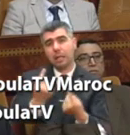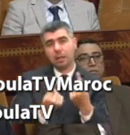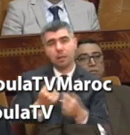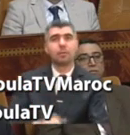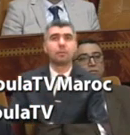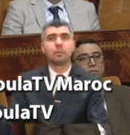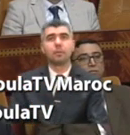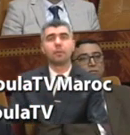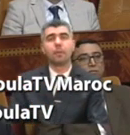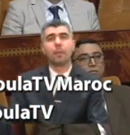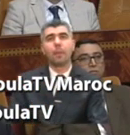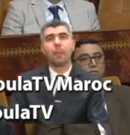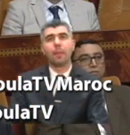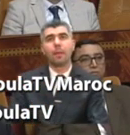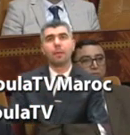نقل منعدمة،